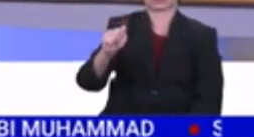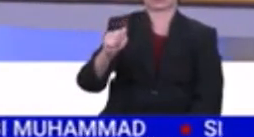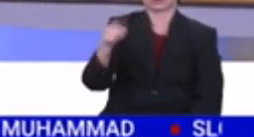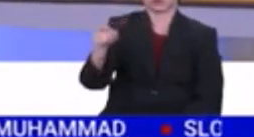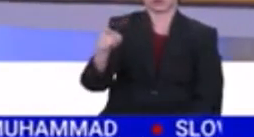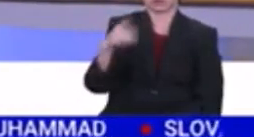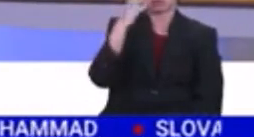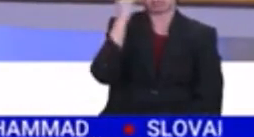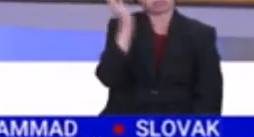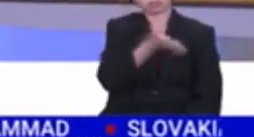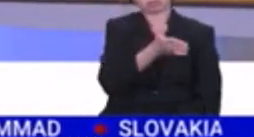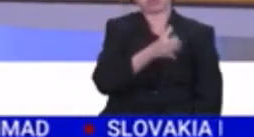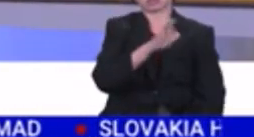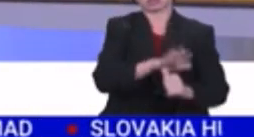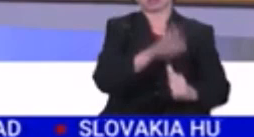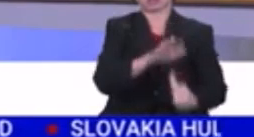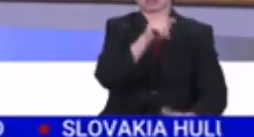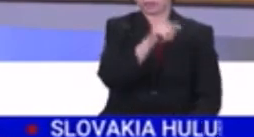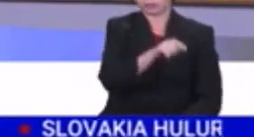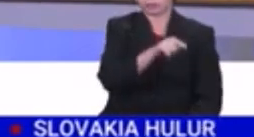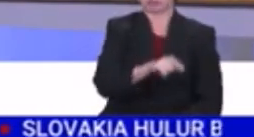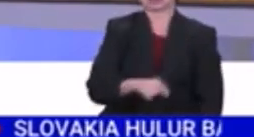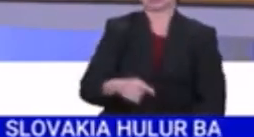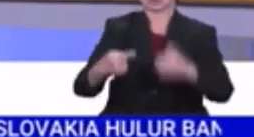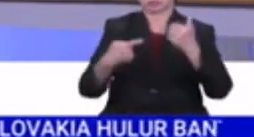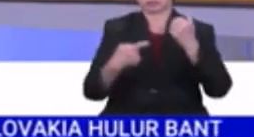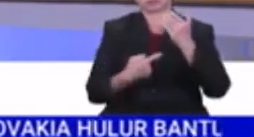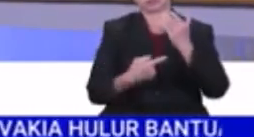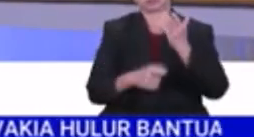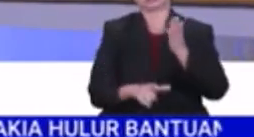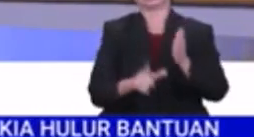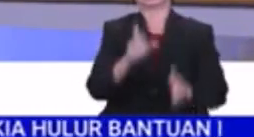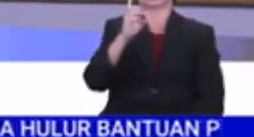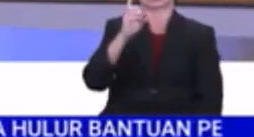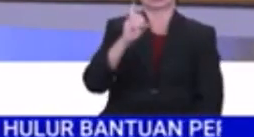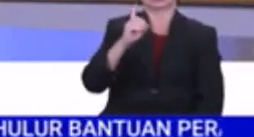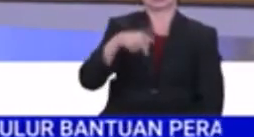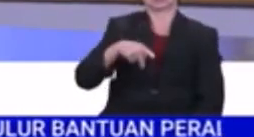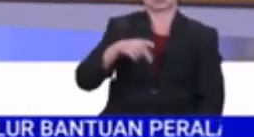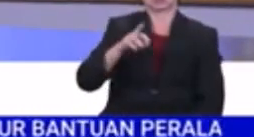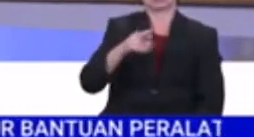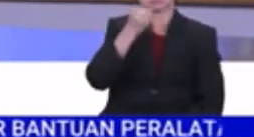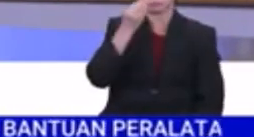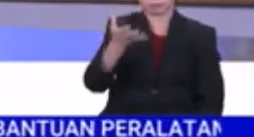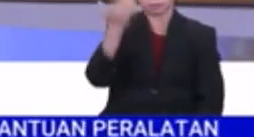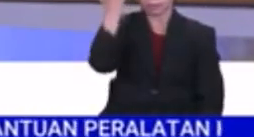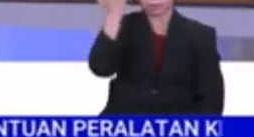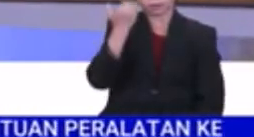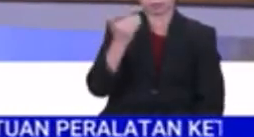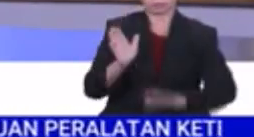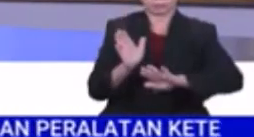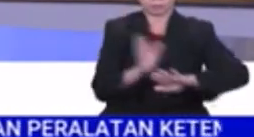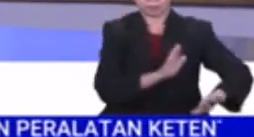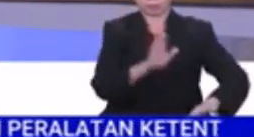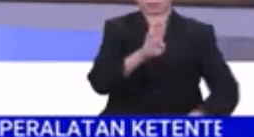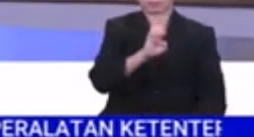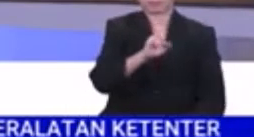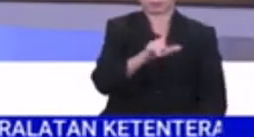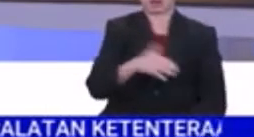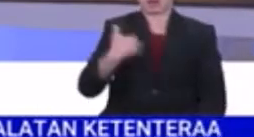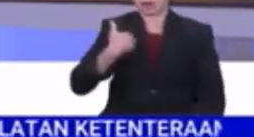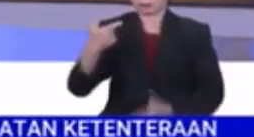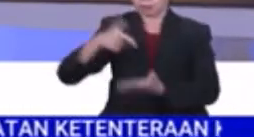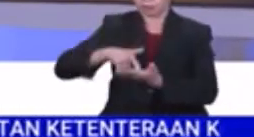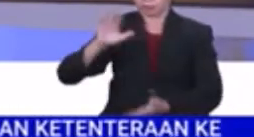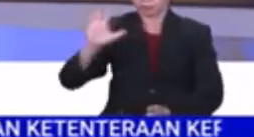didakwa mengabaikan menanyainya timbalan pendakwa Raya Nur Azizah Muhammad memberitahu mahkamah selain Zainal terdapat himeragi dipicu